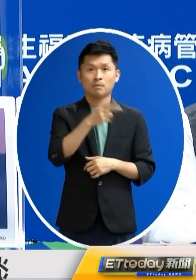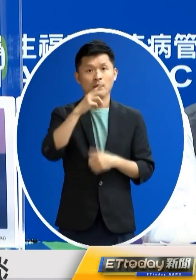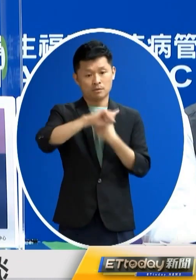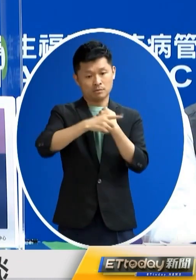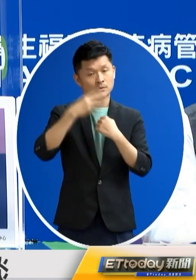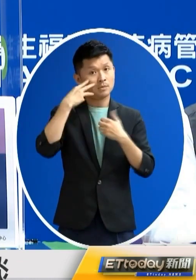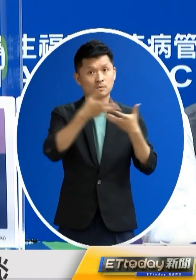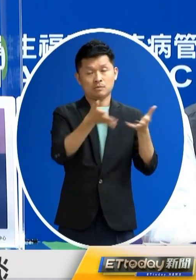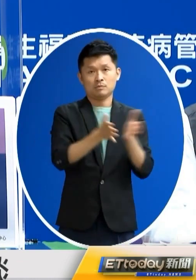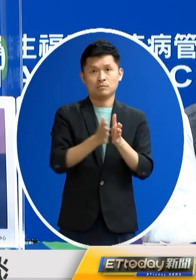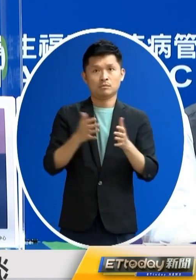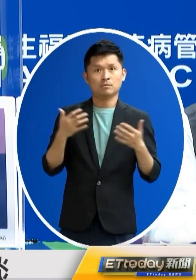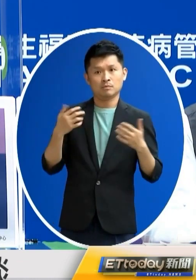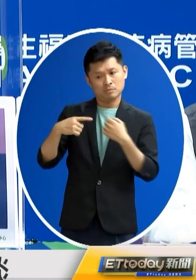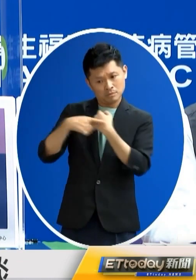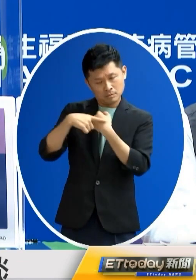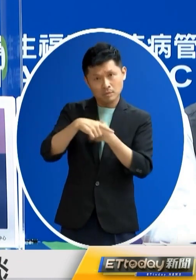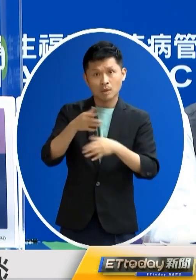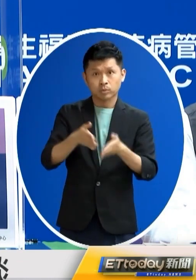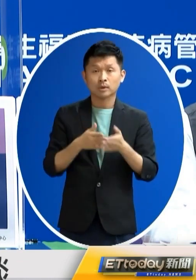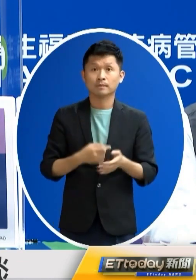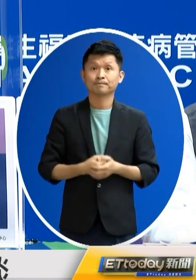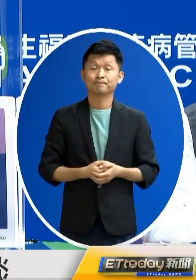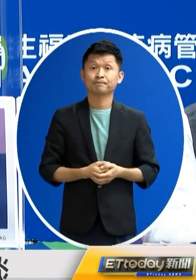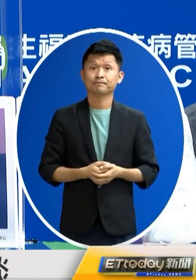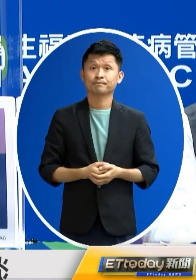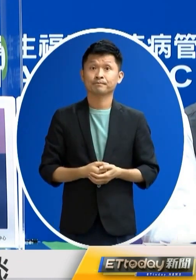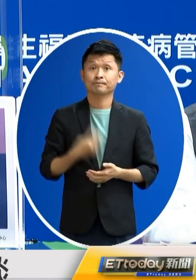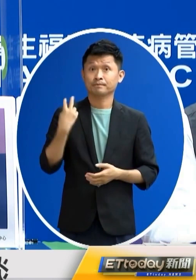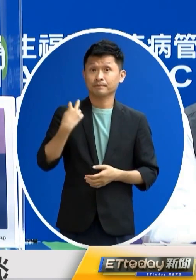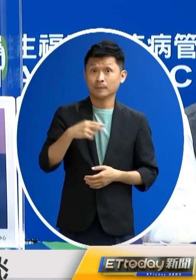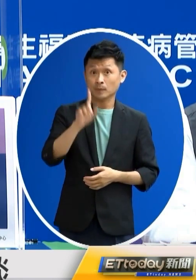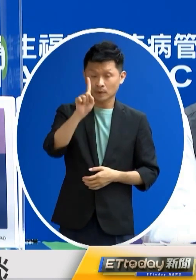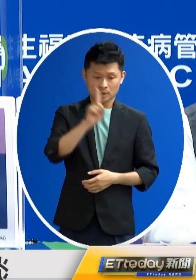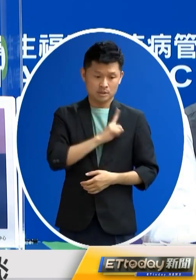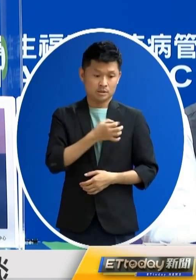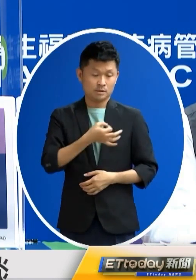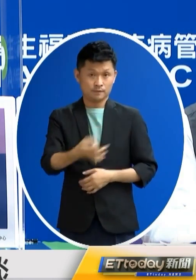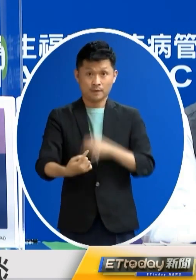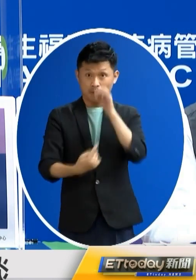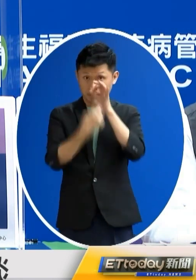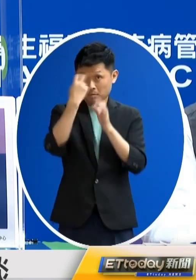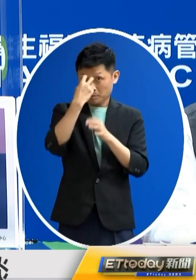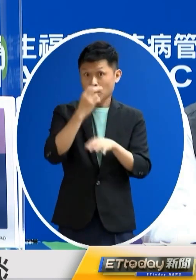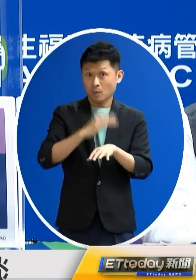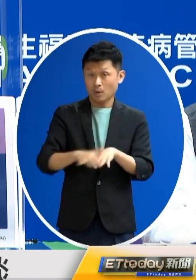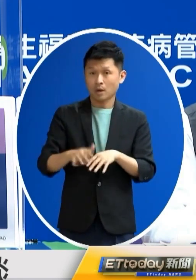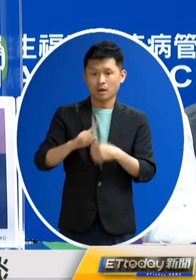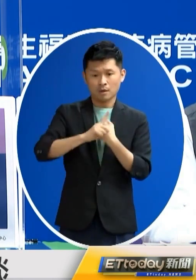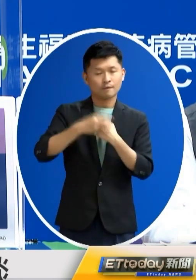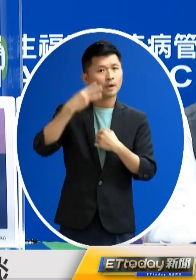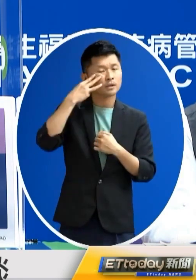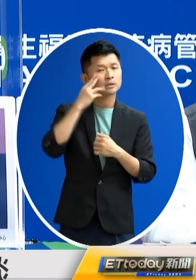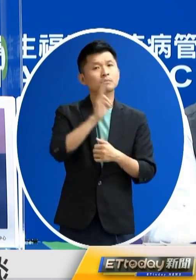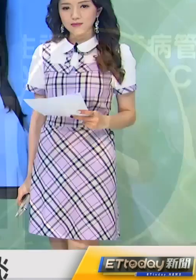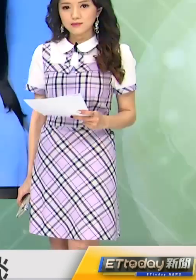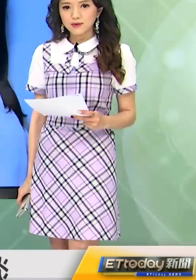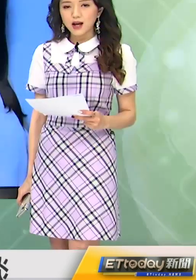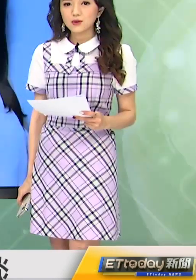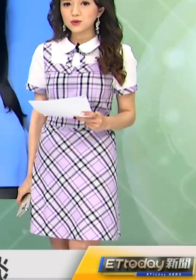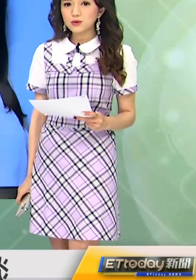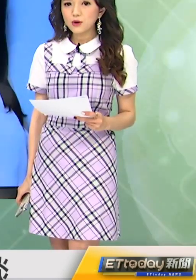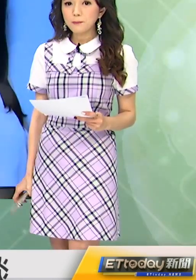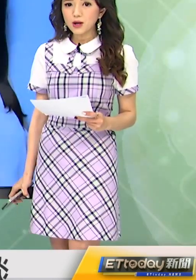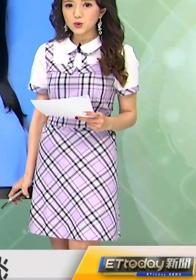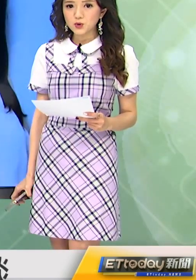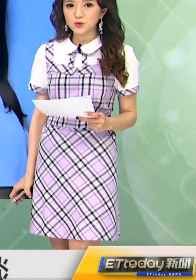过因为我们现在自费有还有一个自费采检的一个部分，然后不外请法制单位来做这方面的研究。